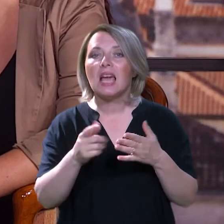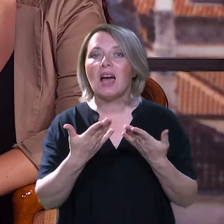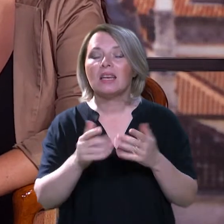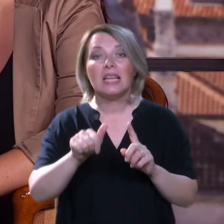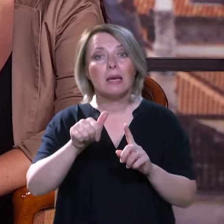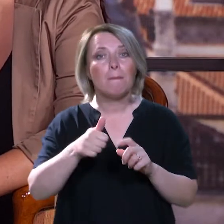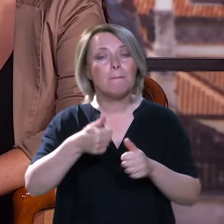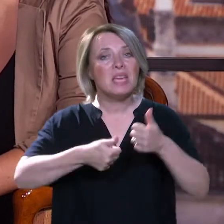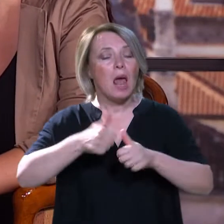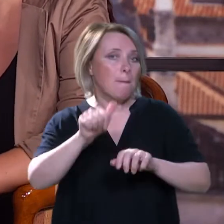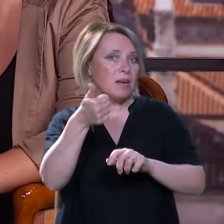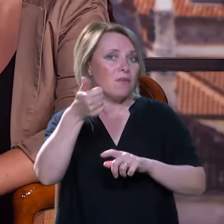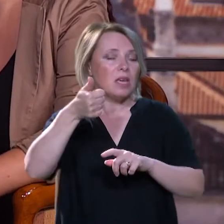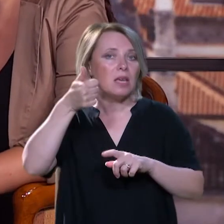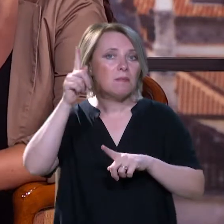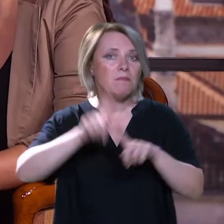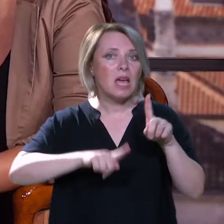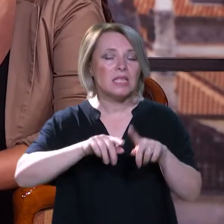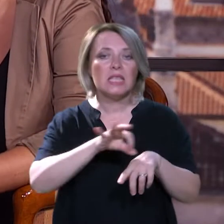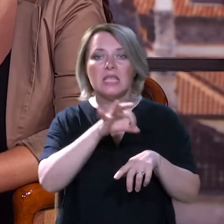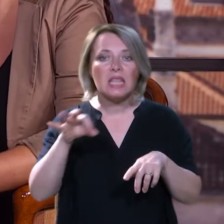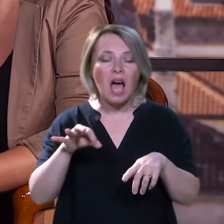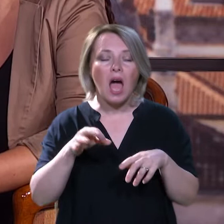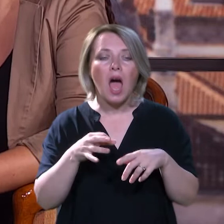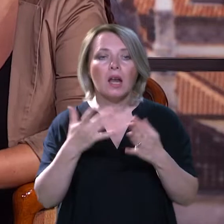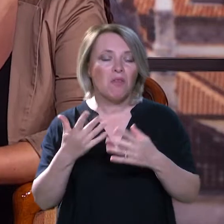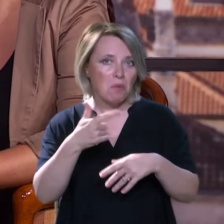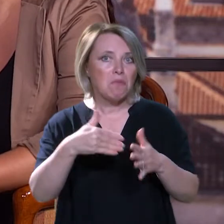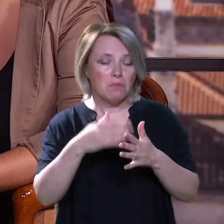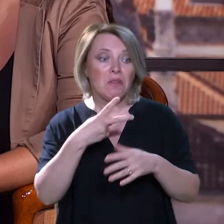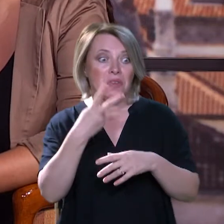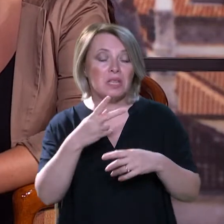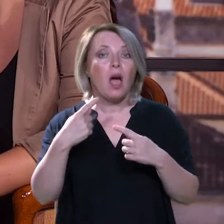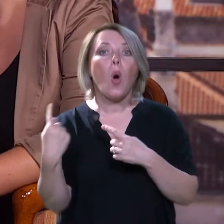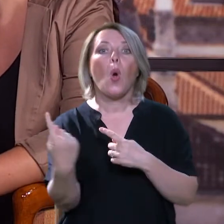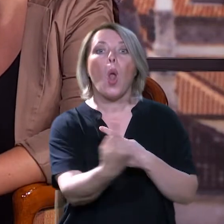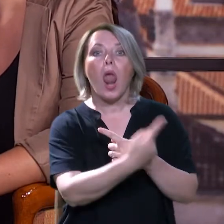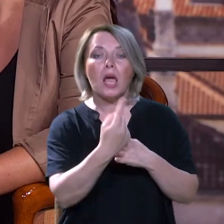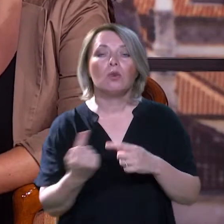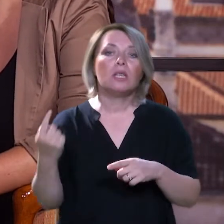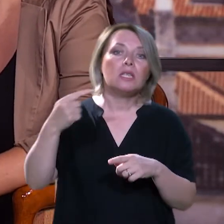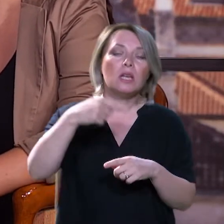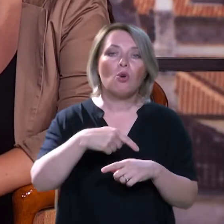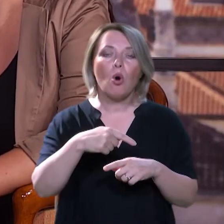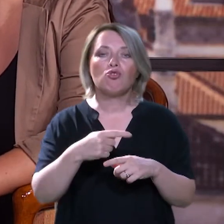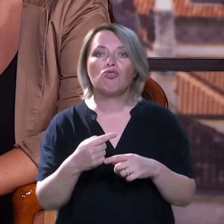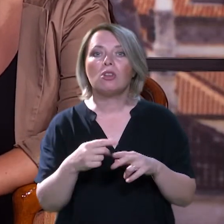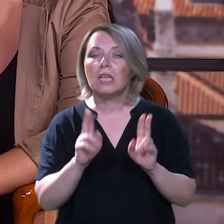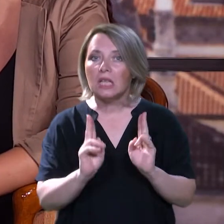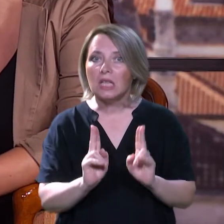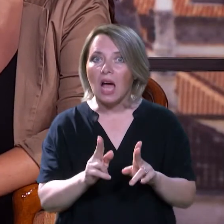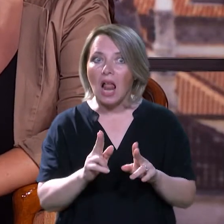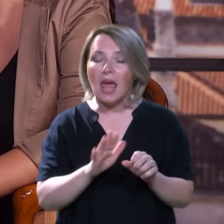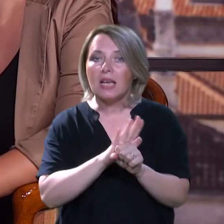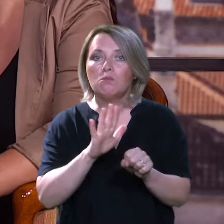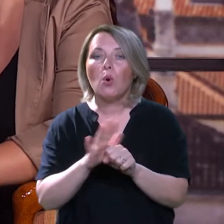tako nazvati, ili mjesec dana, koliko je bilo potrebno da vidite zapravo i samu okolinu gdje ste došli i okruženje u kojima se nalazite,